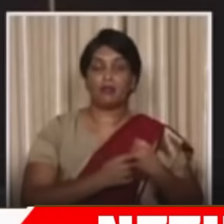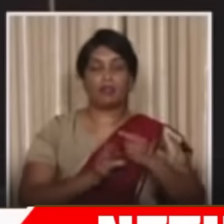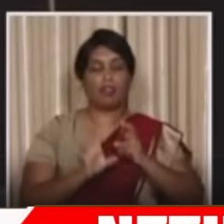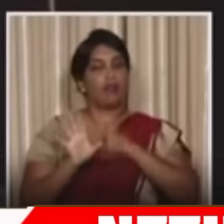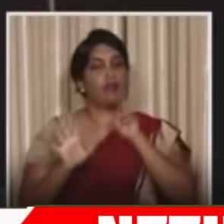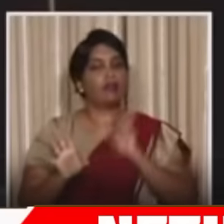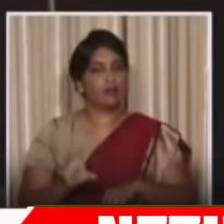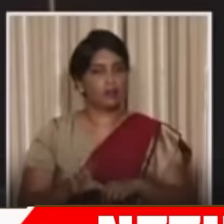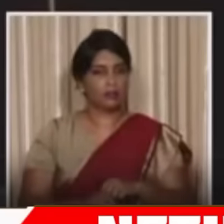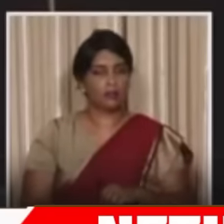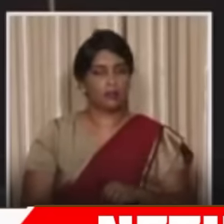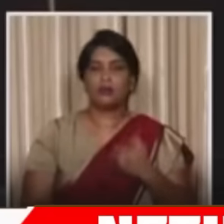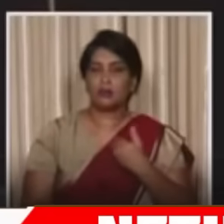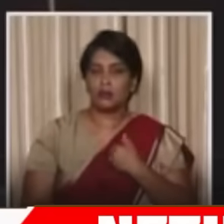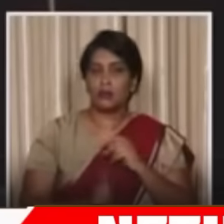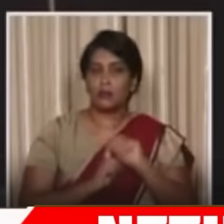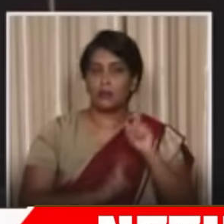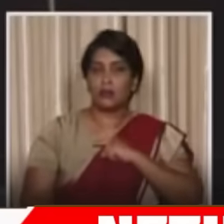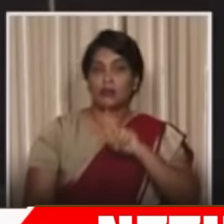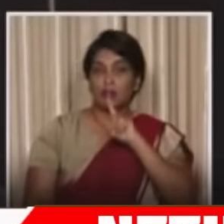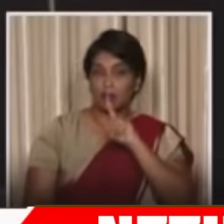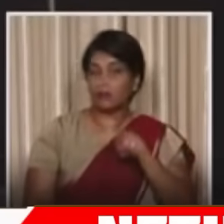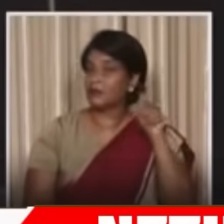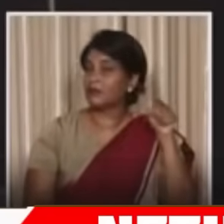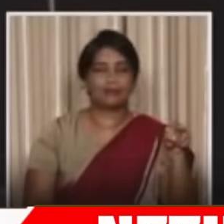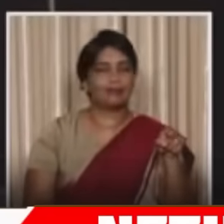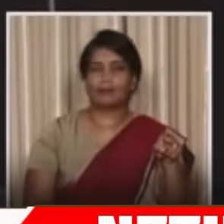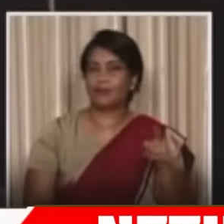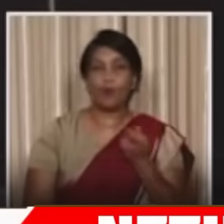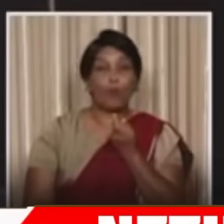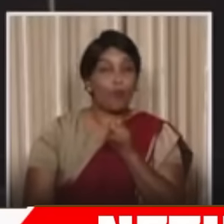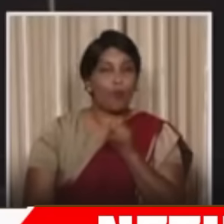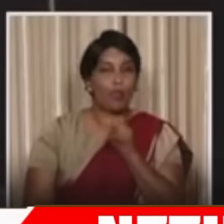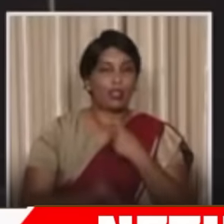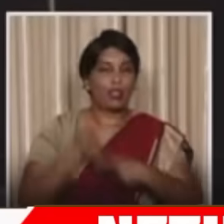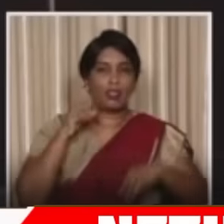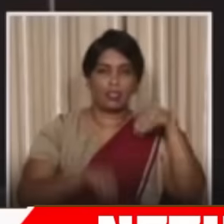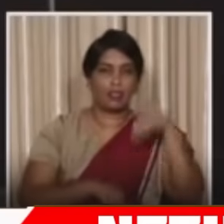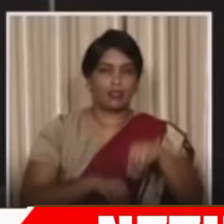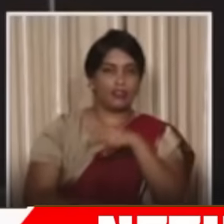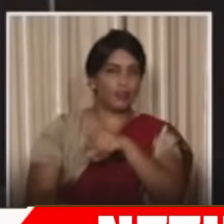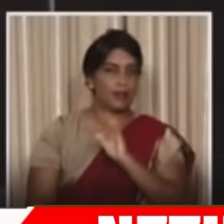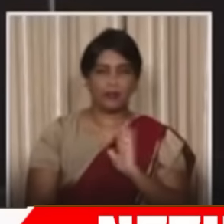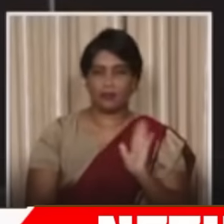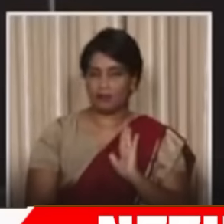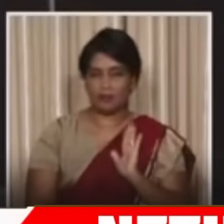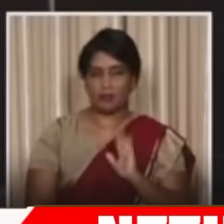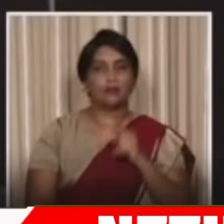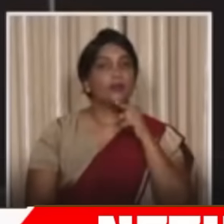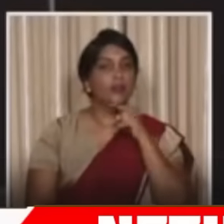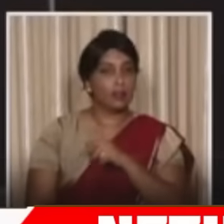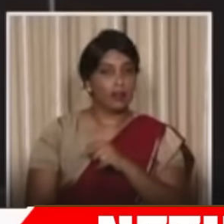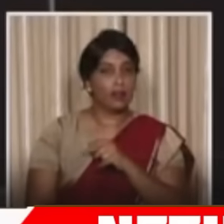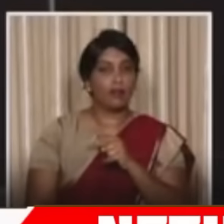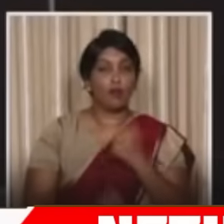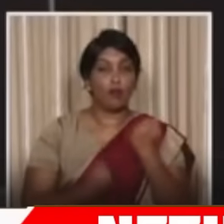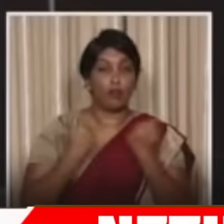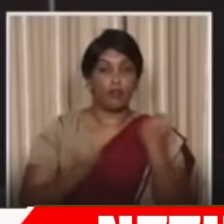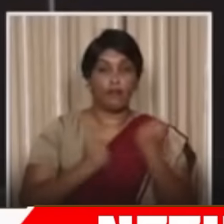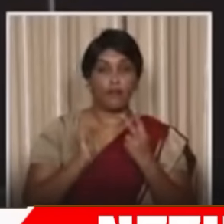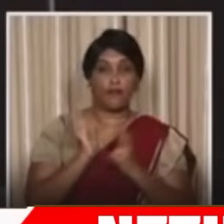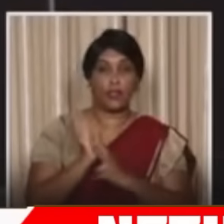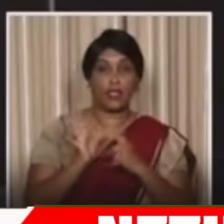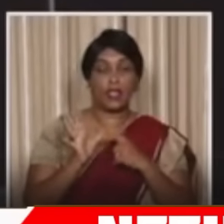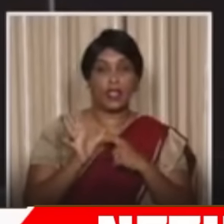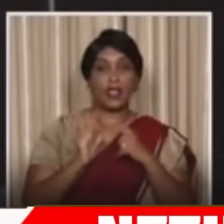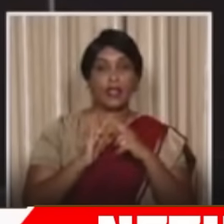අස්වැනවා කියලා. මම මේ සභාවට කියන්න ඕනේ, එතුමා කවදාවත් මුදල් වලට දේශපාලනය කරේ නැහැ. එතුමා V8 එකකින් දේශපාලනයට ඇවිල්ලා